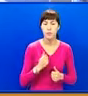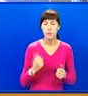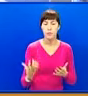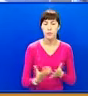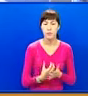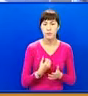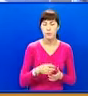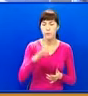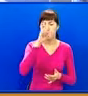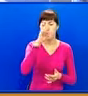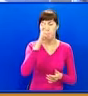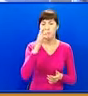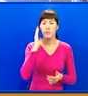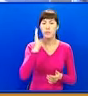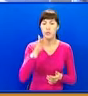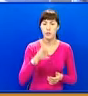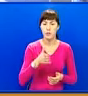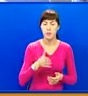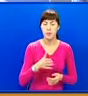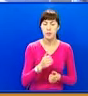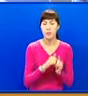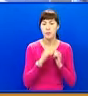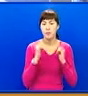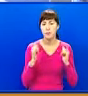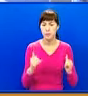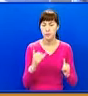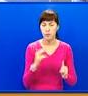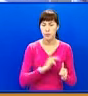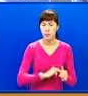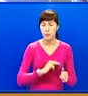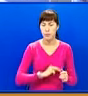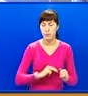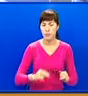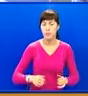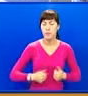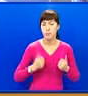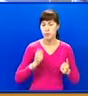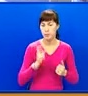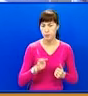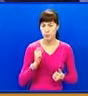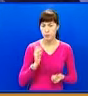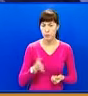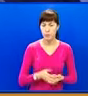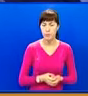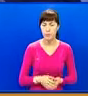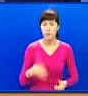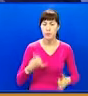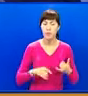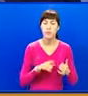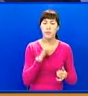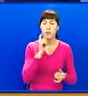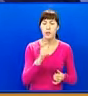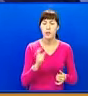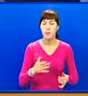берсін. Еліміздің болашағын жетілдіріп, өсіруде, еңбек етуден тайынбайтын азаматтар болсын деп есептейміз. Ұстаз жас